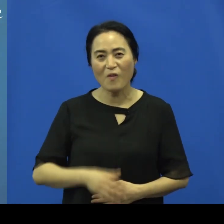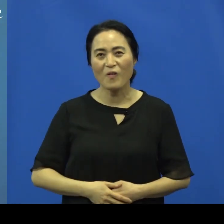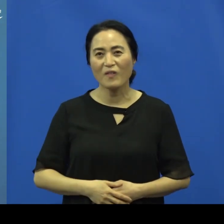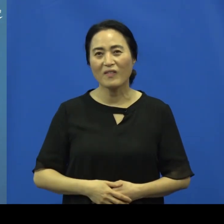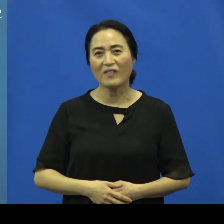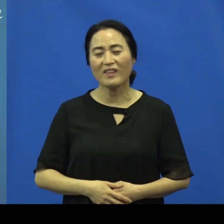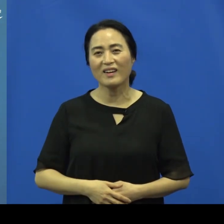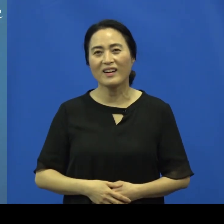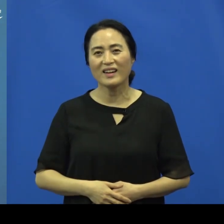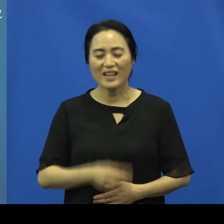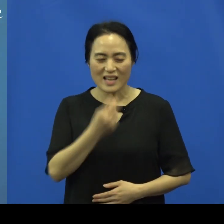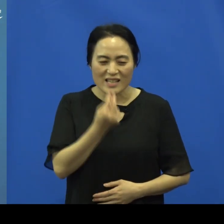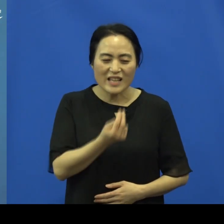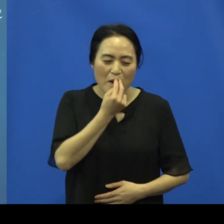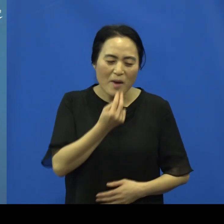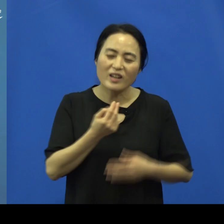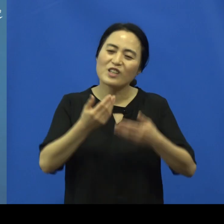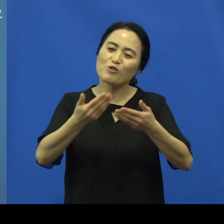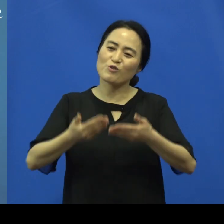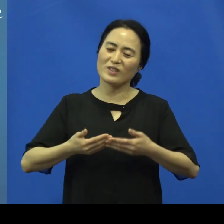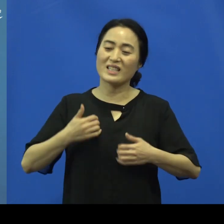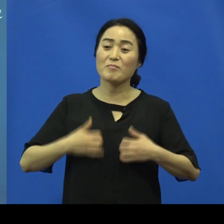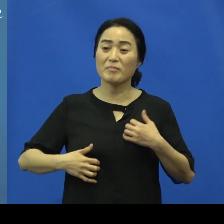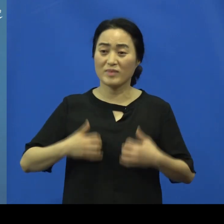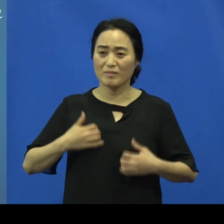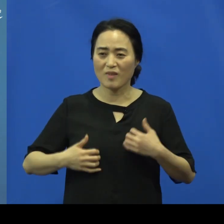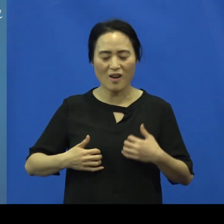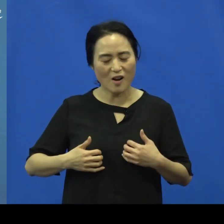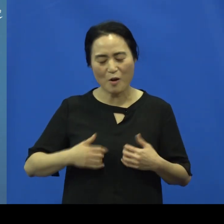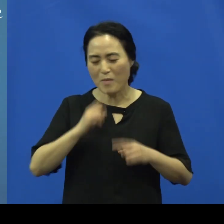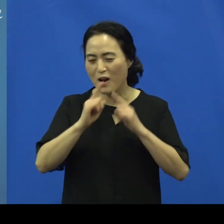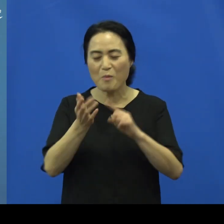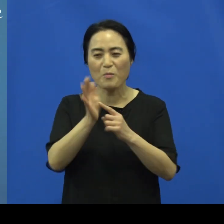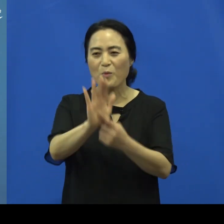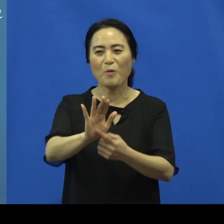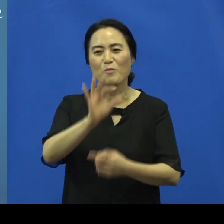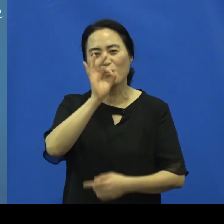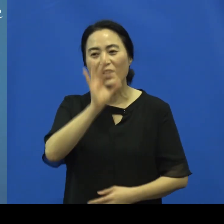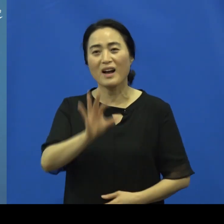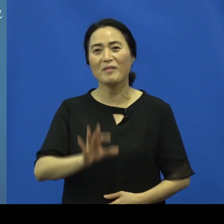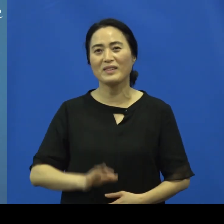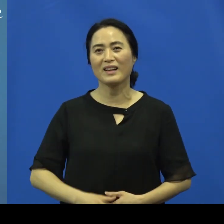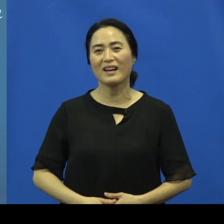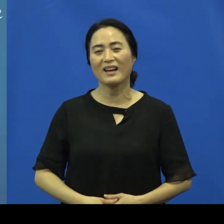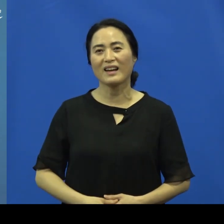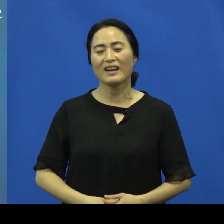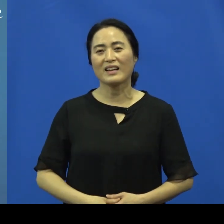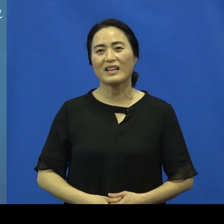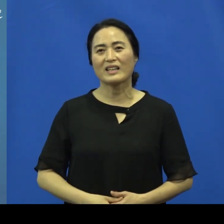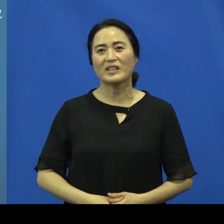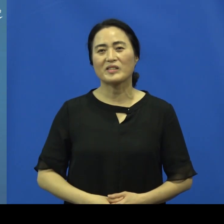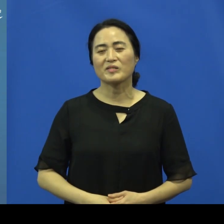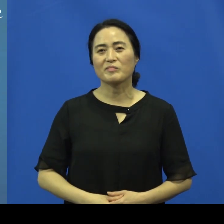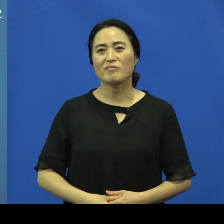그 아이에게 그 생명해 주는 기쁨이 이건 말로도 할 수 없는 거예요.